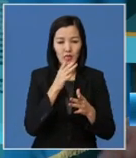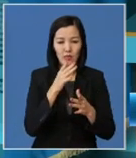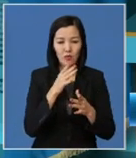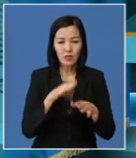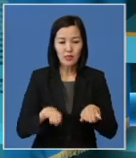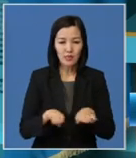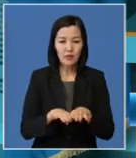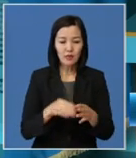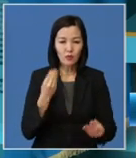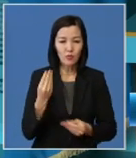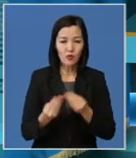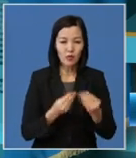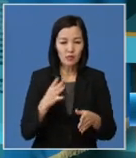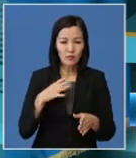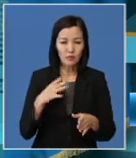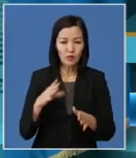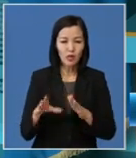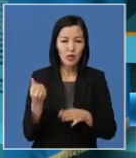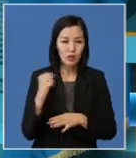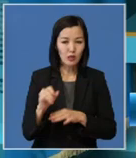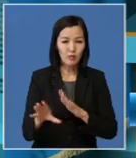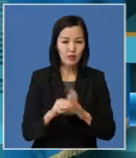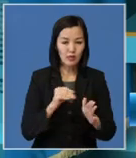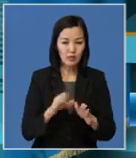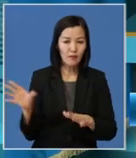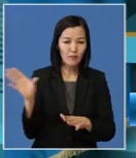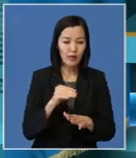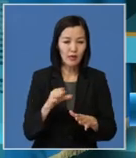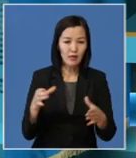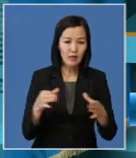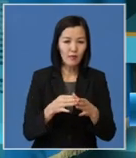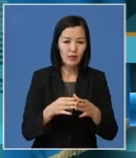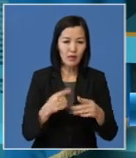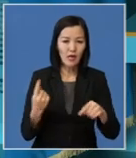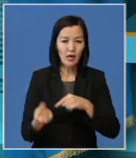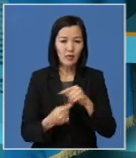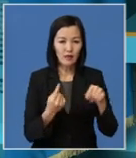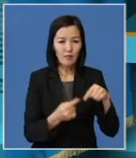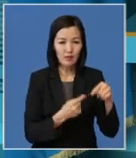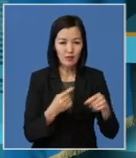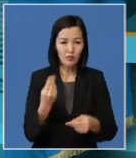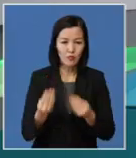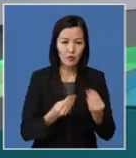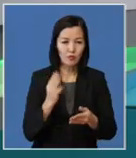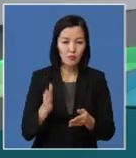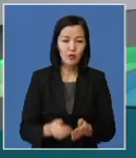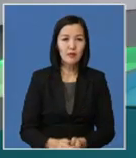ойнаса, пенальти орындап жеңімпазды анықтап отырды. Биыл барлық команда айналмалы жүйеде өнер көрсетеді.